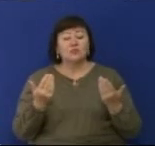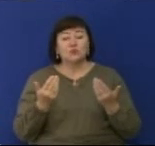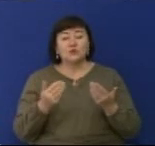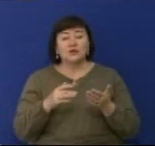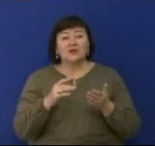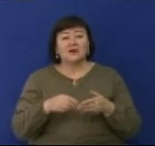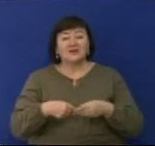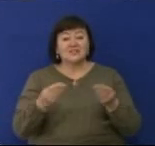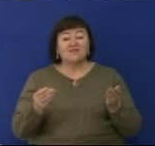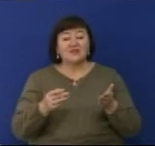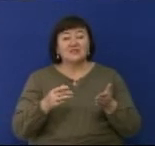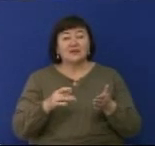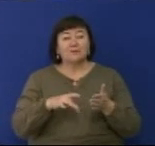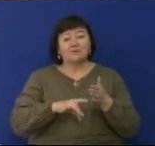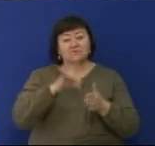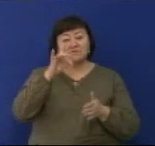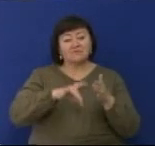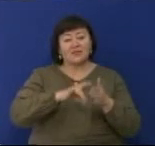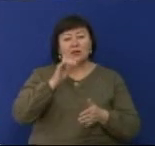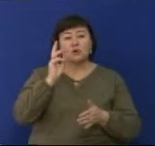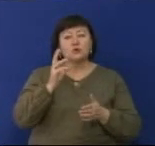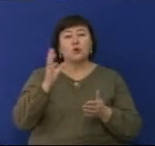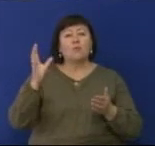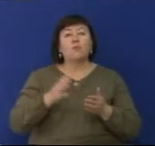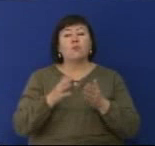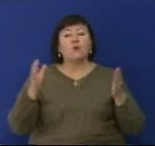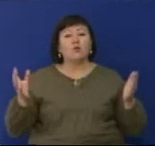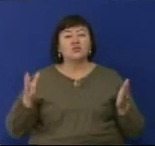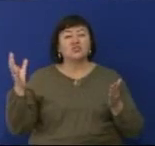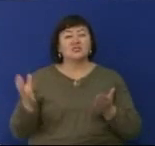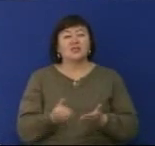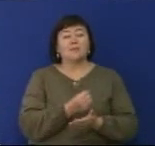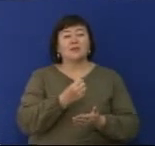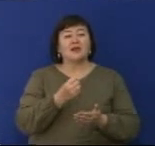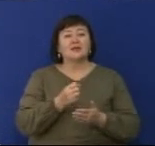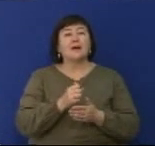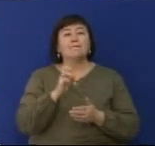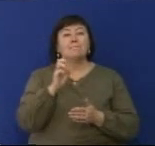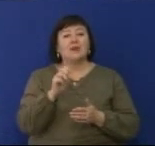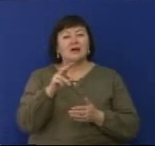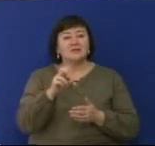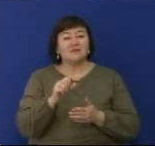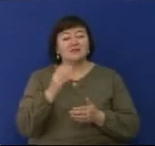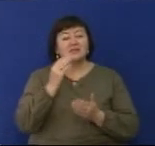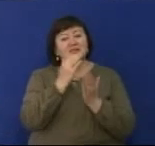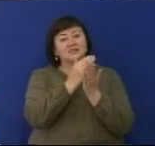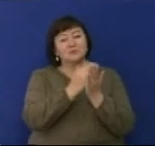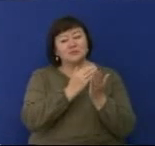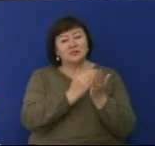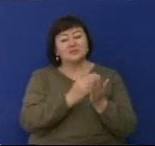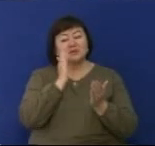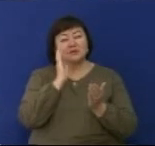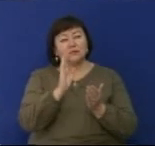выпускникам набравшим наибольшее количество баллов по итогам ент и списке обладателей грантов будут опубликованы комиссиями высших